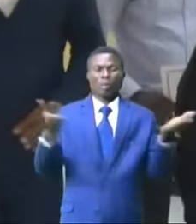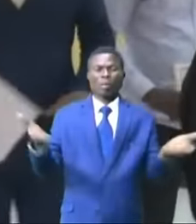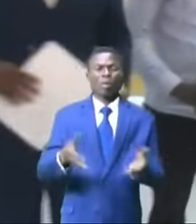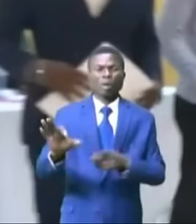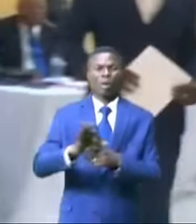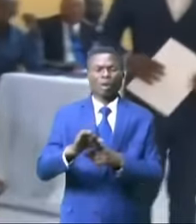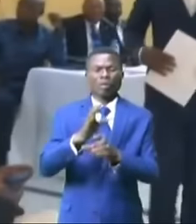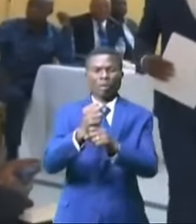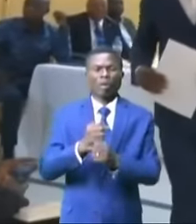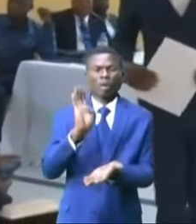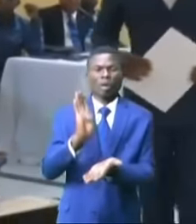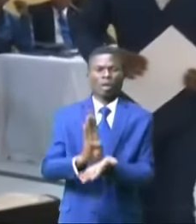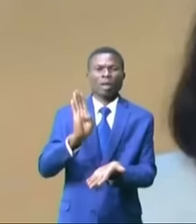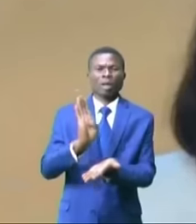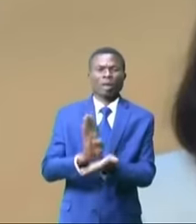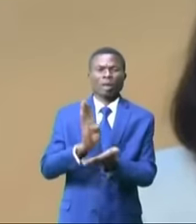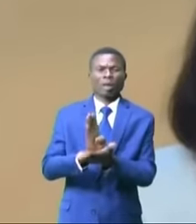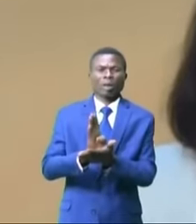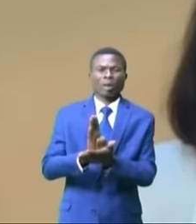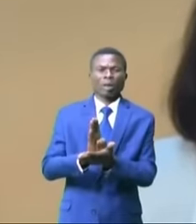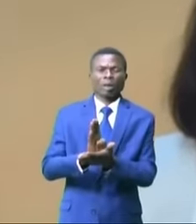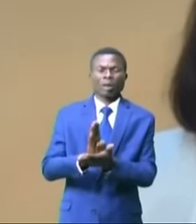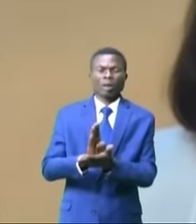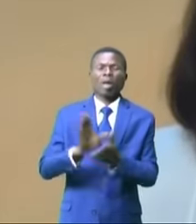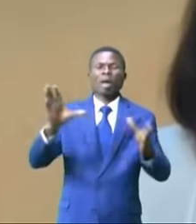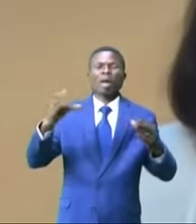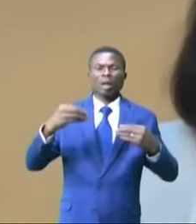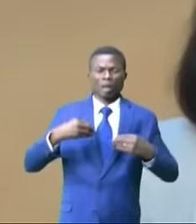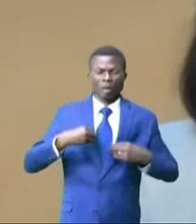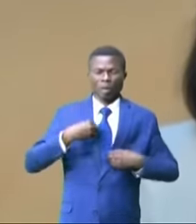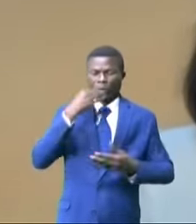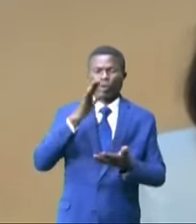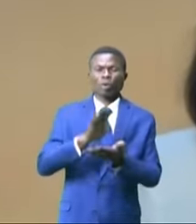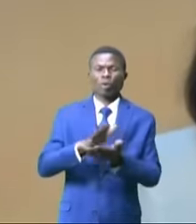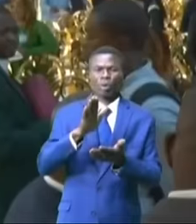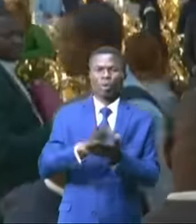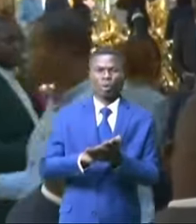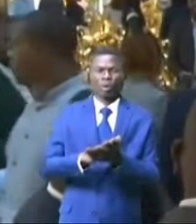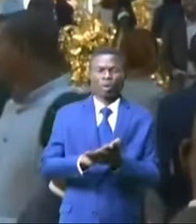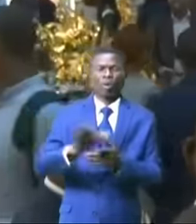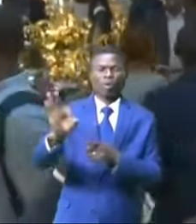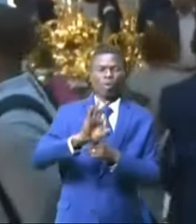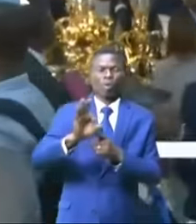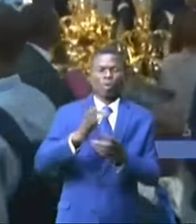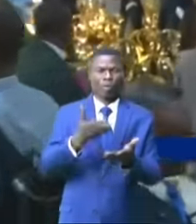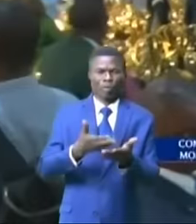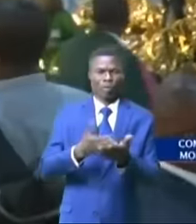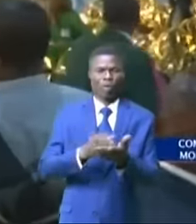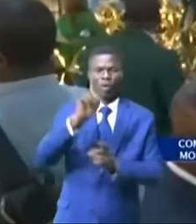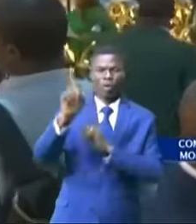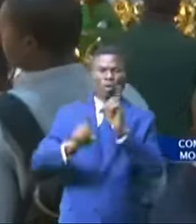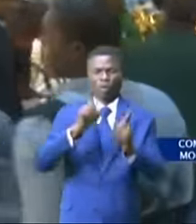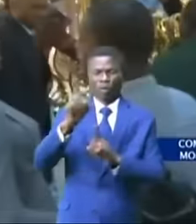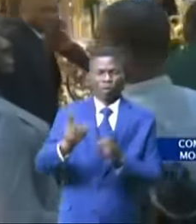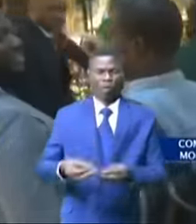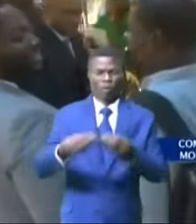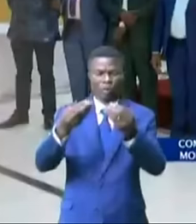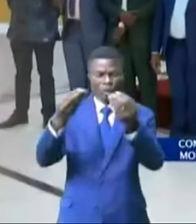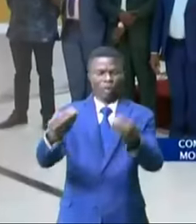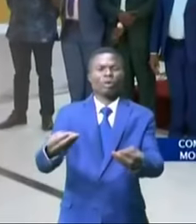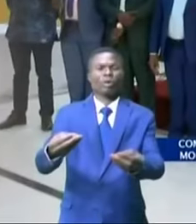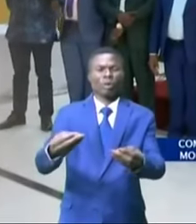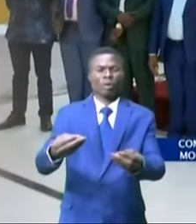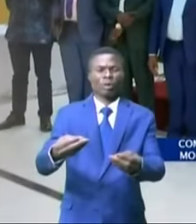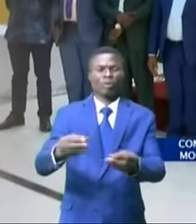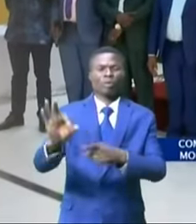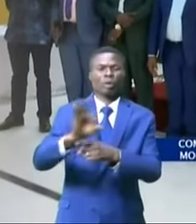brevet et ont marqué leur nette reconnaissance à l'ARMP pour cette mise à niveau. Des fleurs également ont été jetées